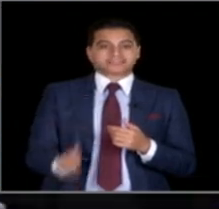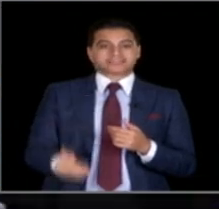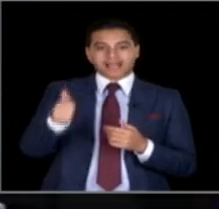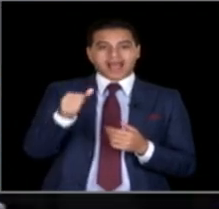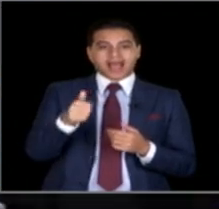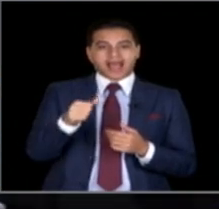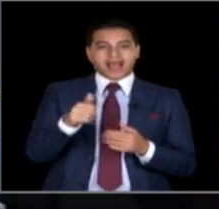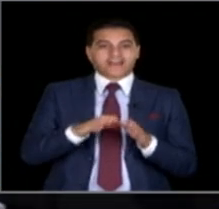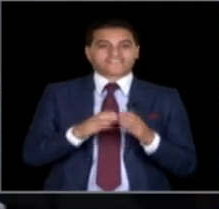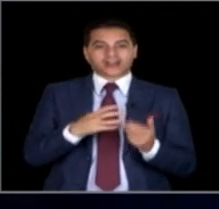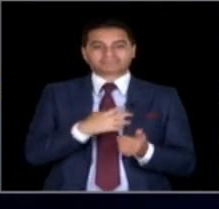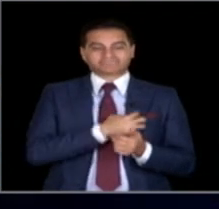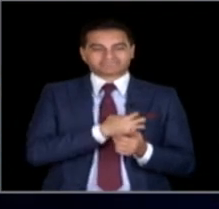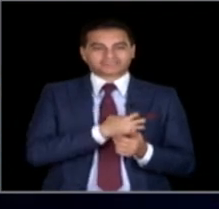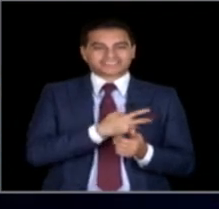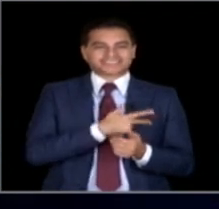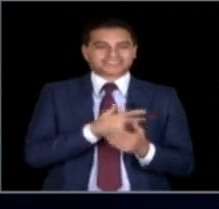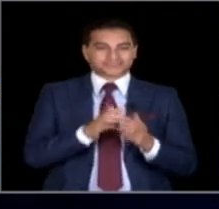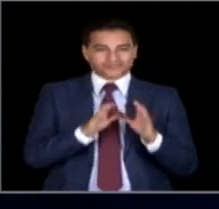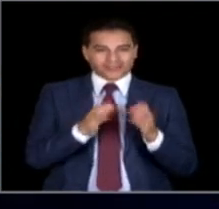حصلوا على اللقب بدون هزيمة،